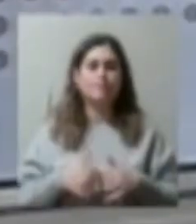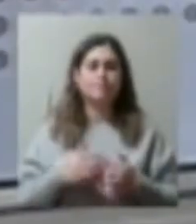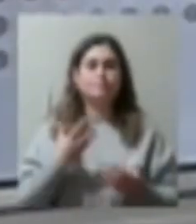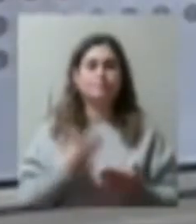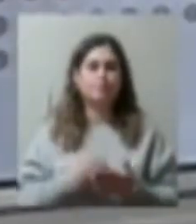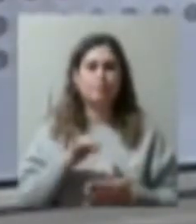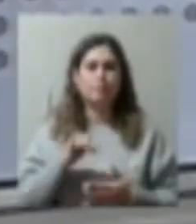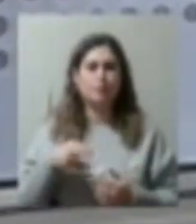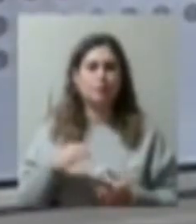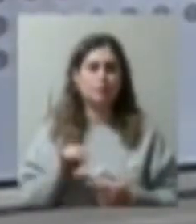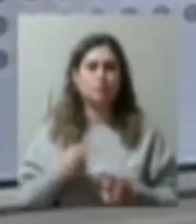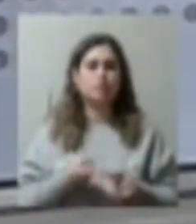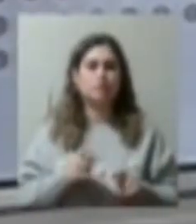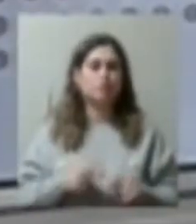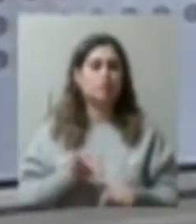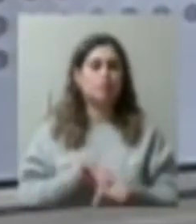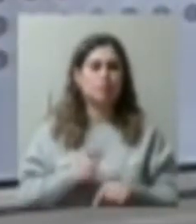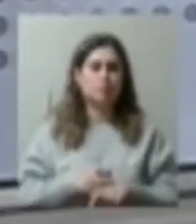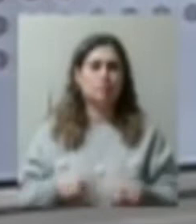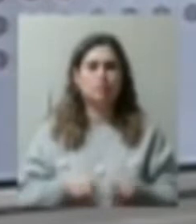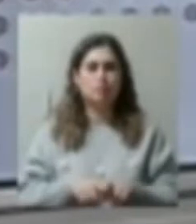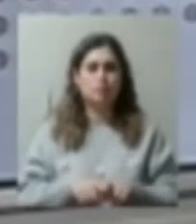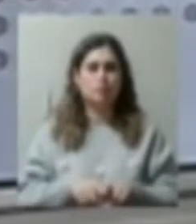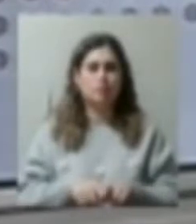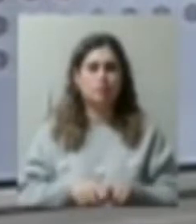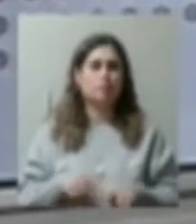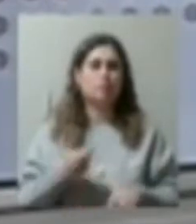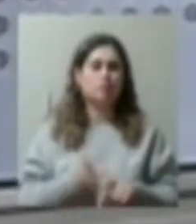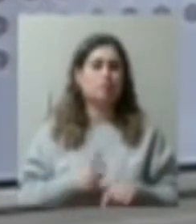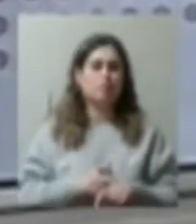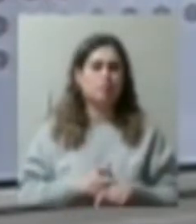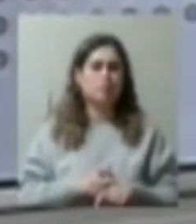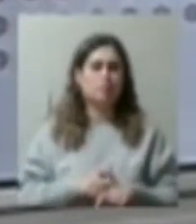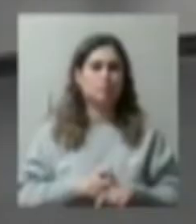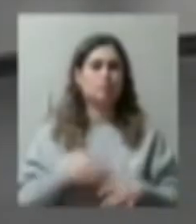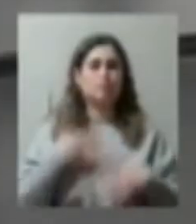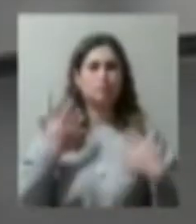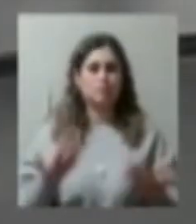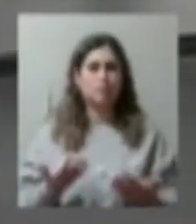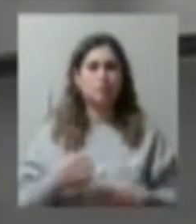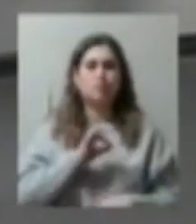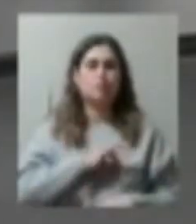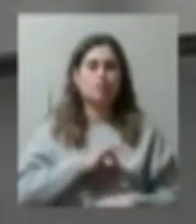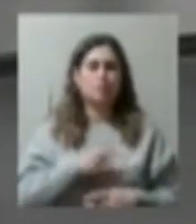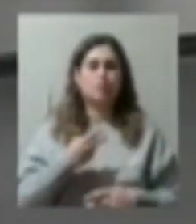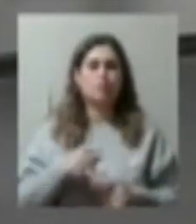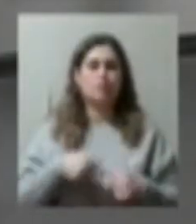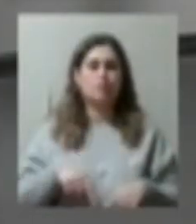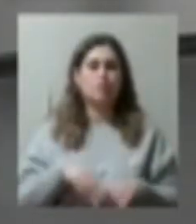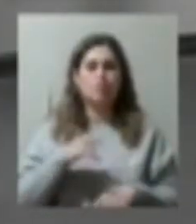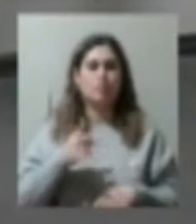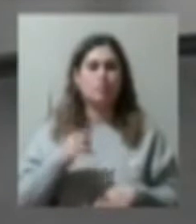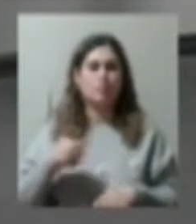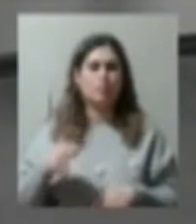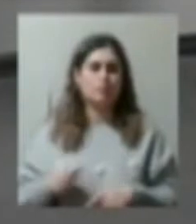видатки. Це дуже, дуже велика користь для об'єднаних територіальних громад.